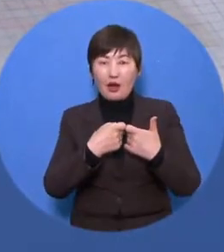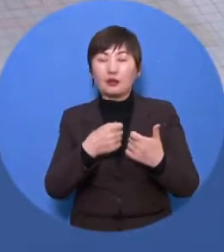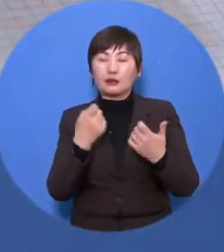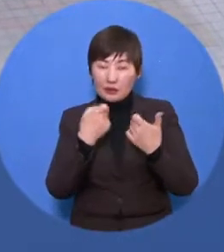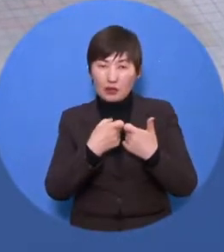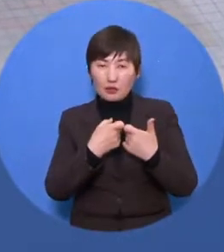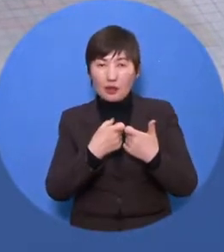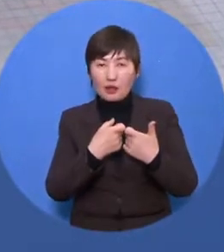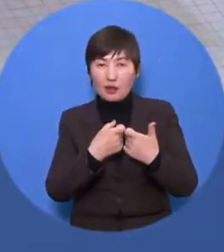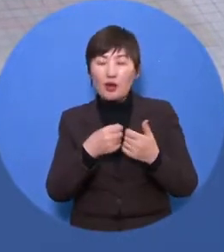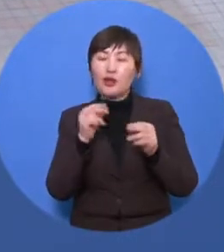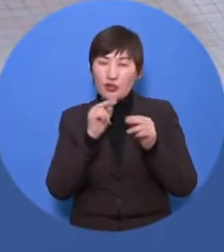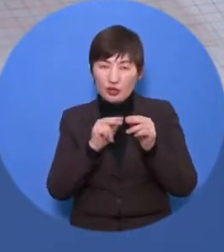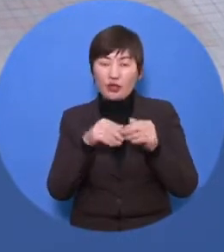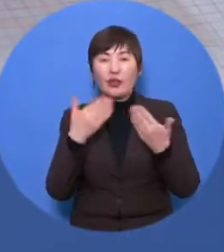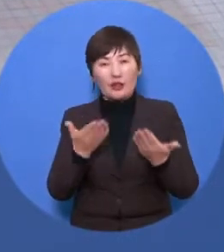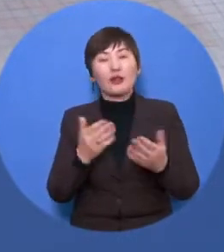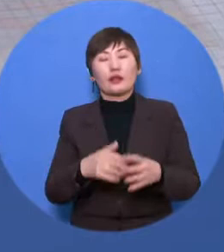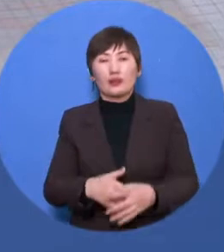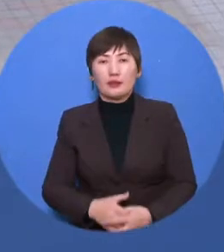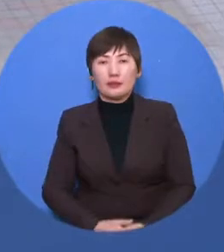таарч байгааг шалгаарай.